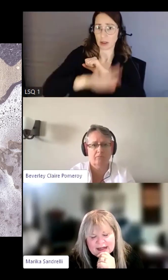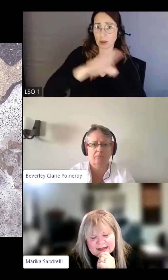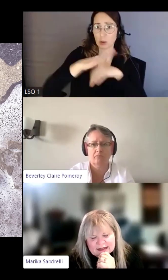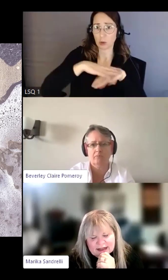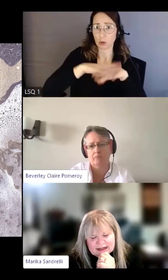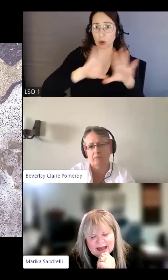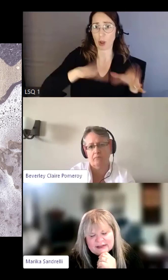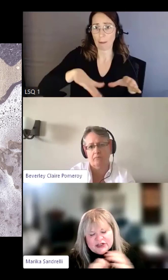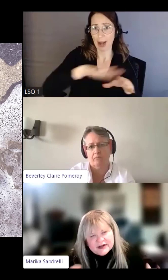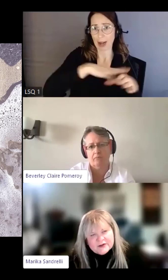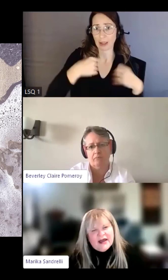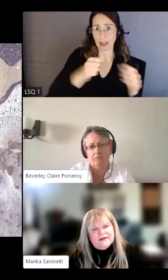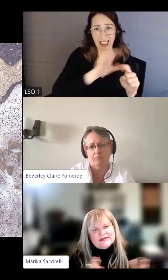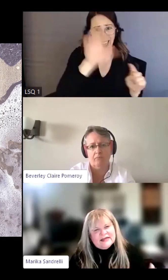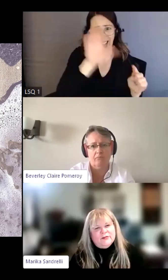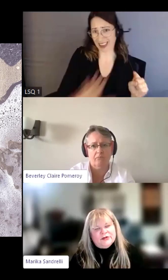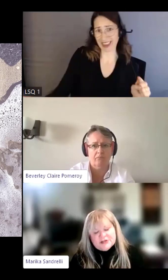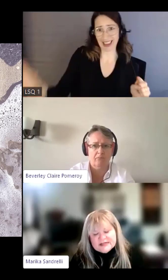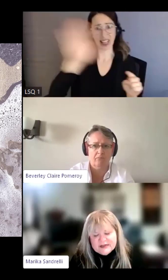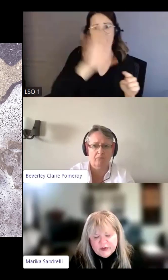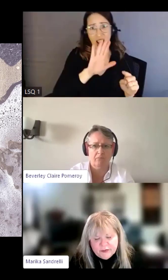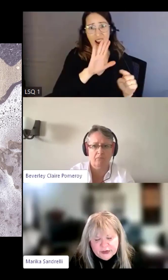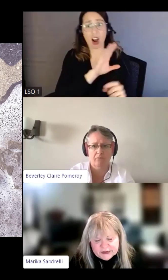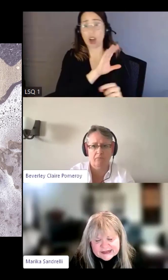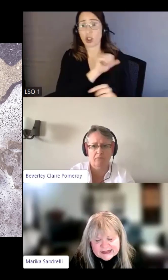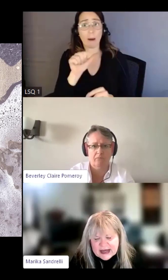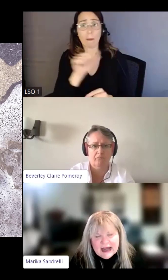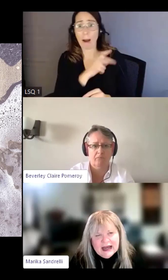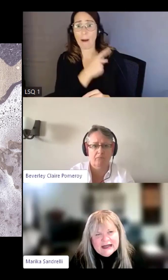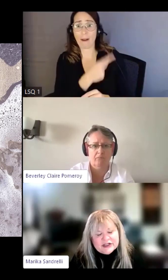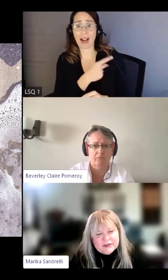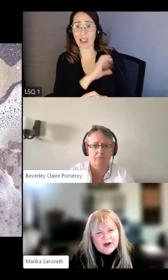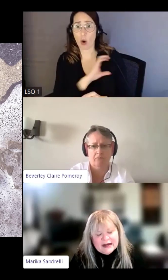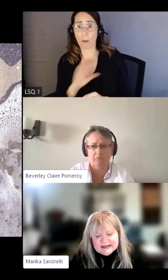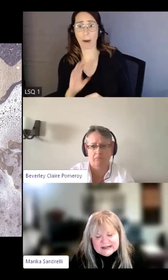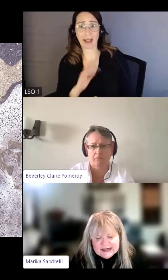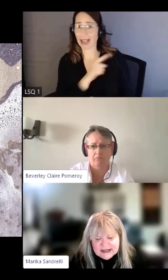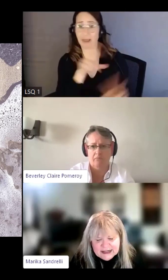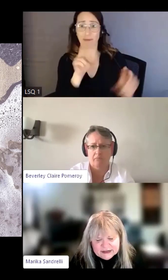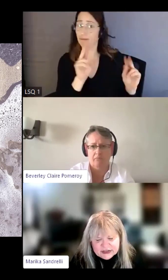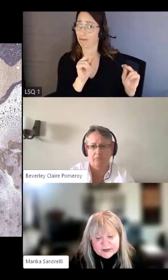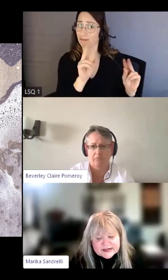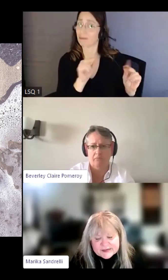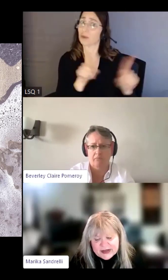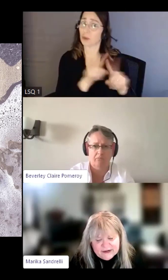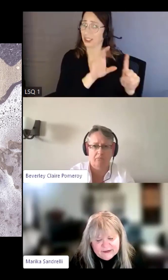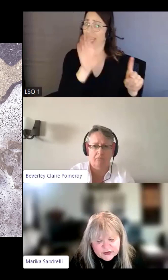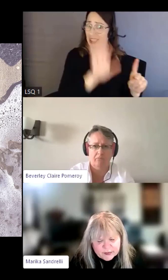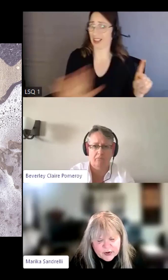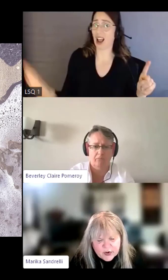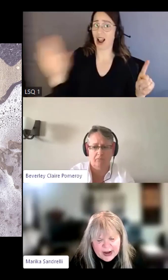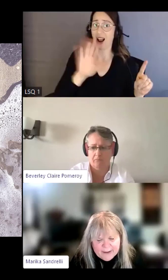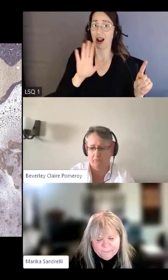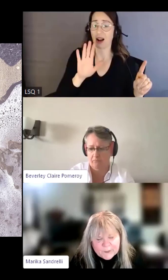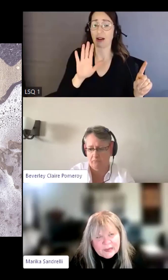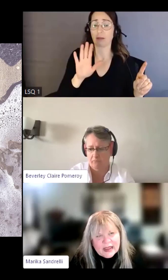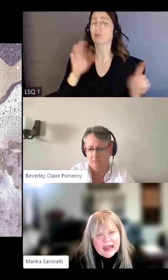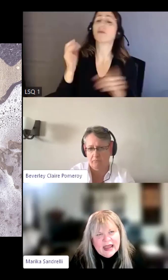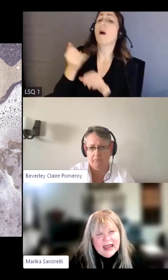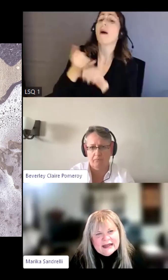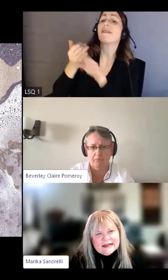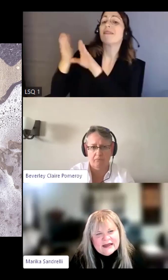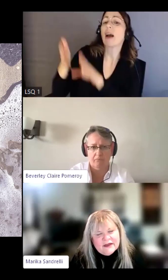fait, il y a une infirmière dans les salles d'urgence qui a participé à ce programme